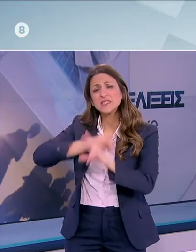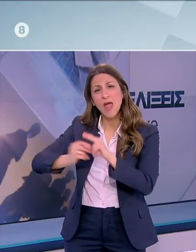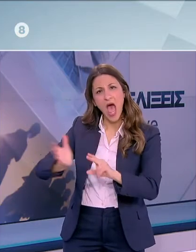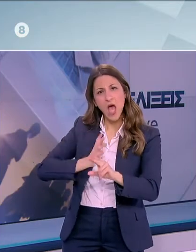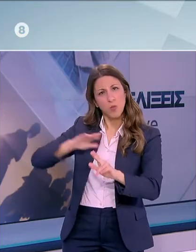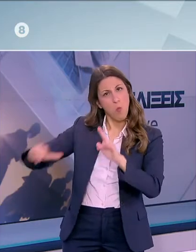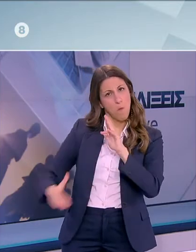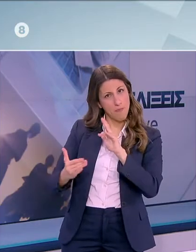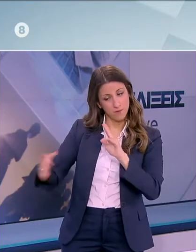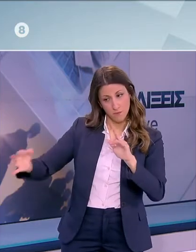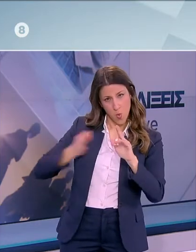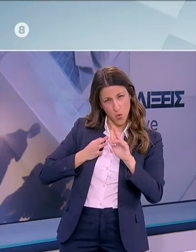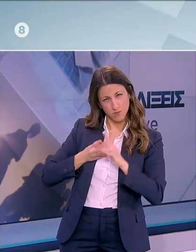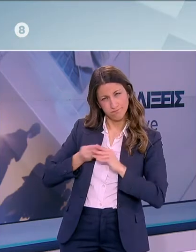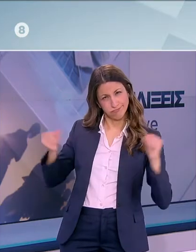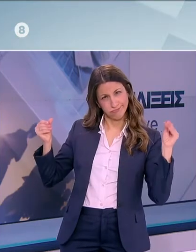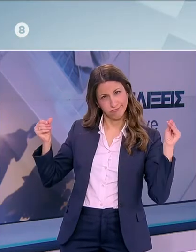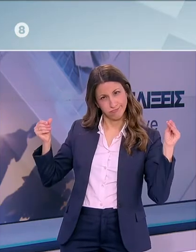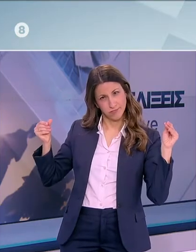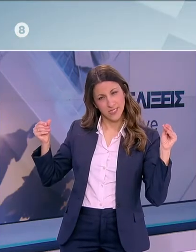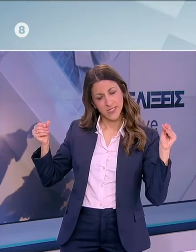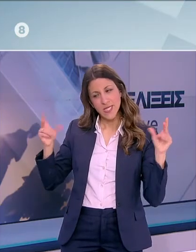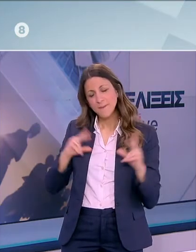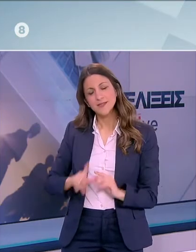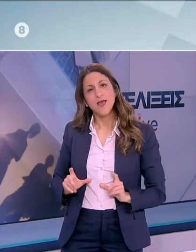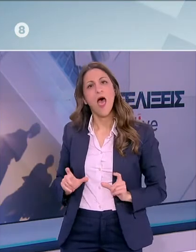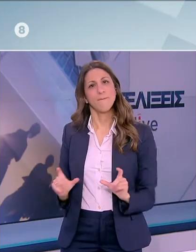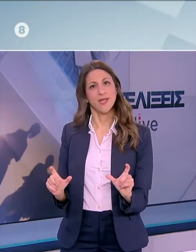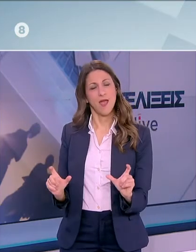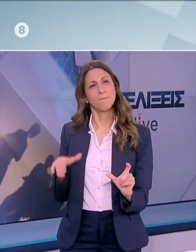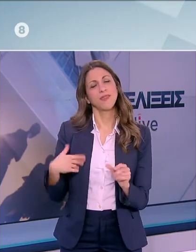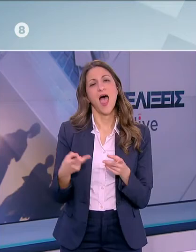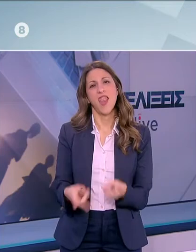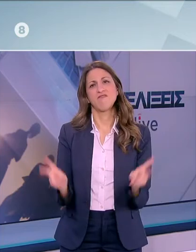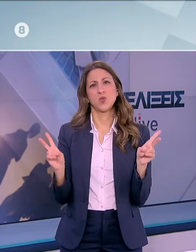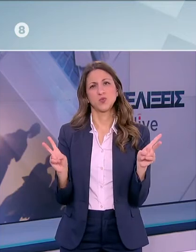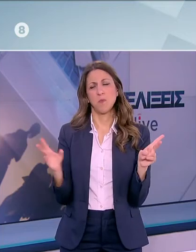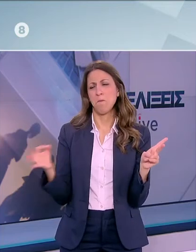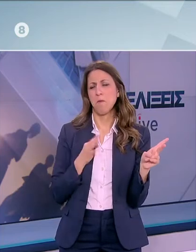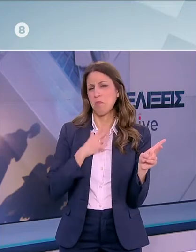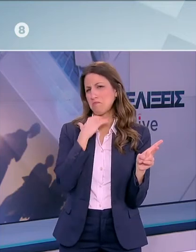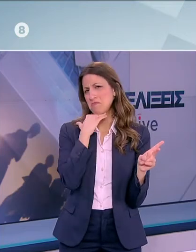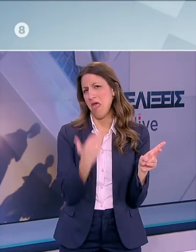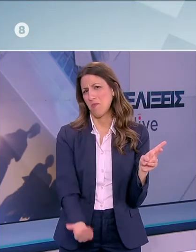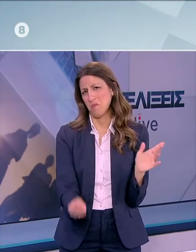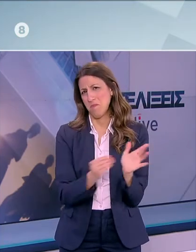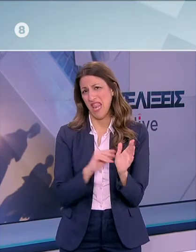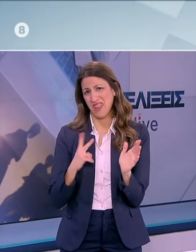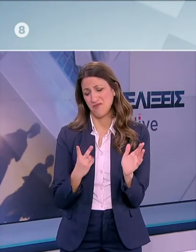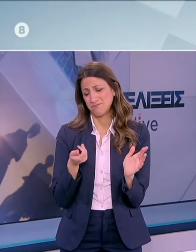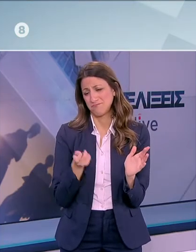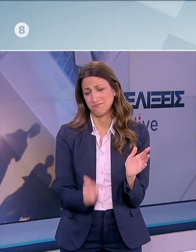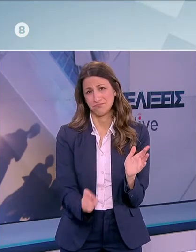ιό έχουν κατά κάποιο τρόπο μια ελευθερία κινήσεων, με δεδομένη ότι τη